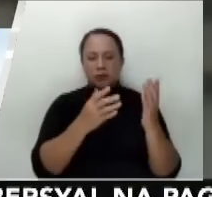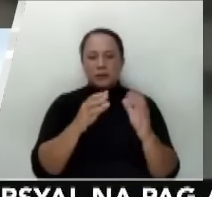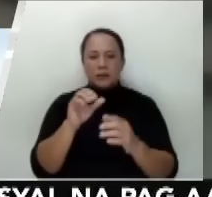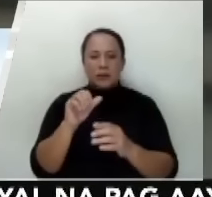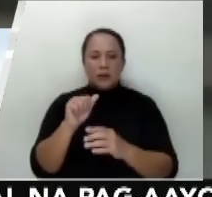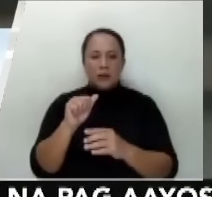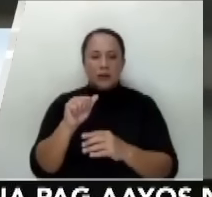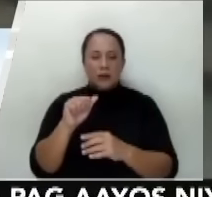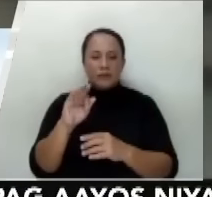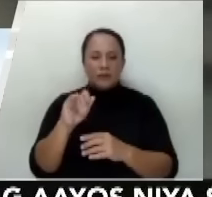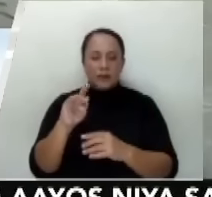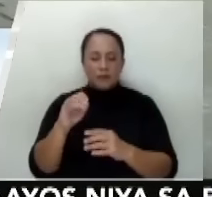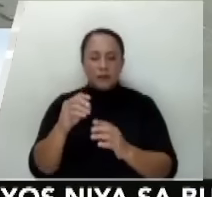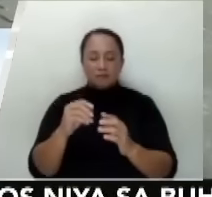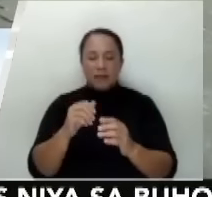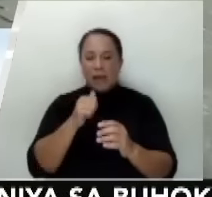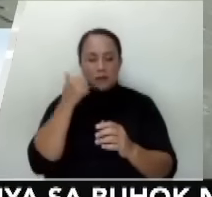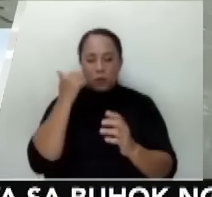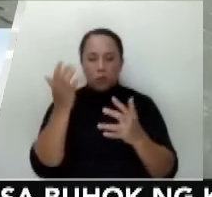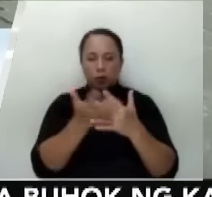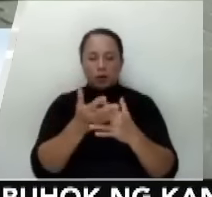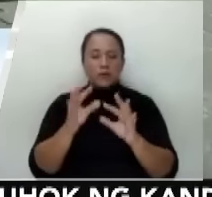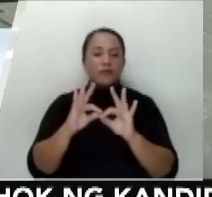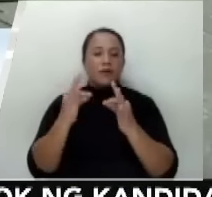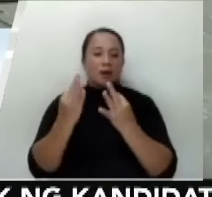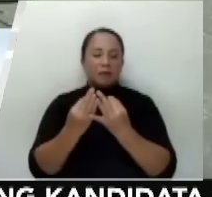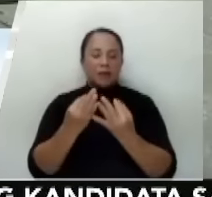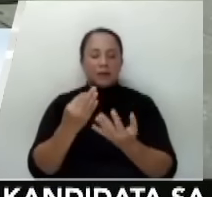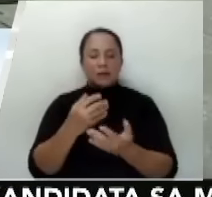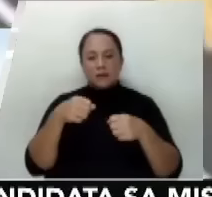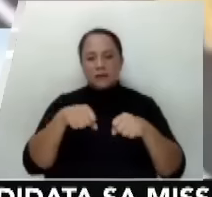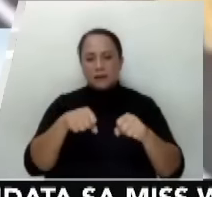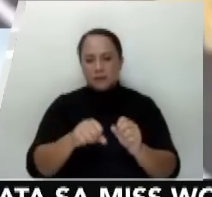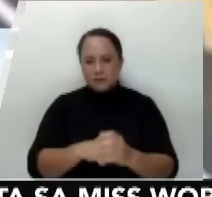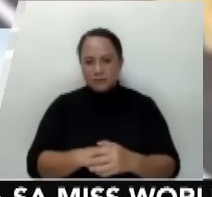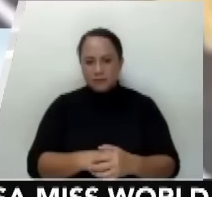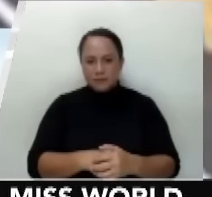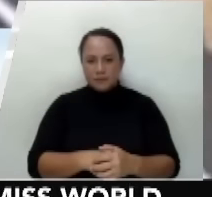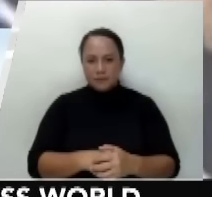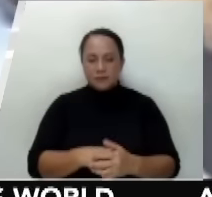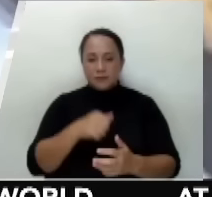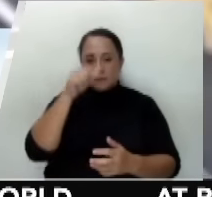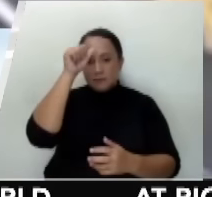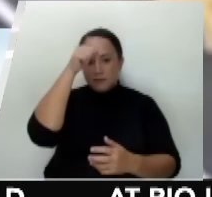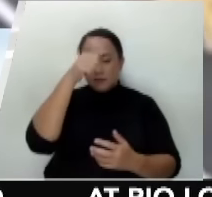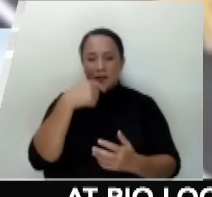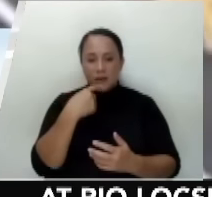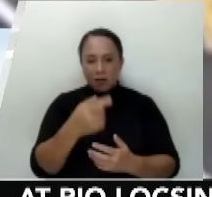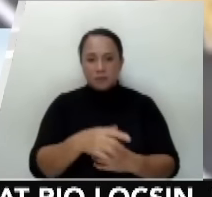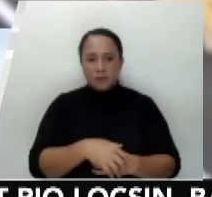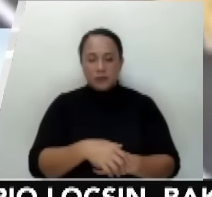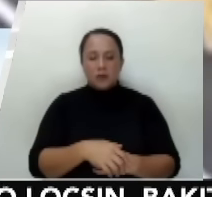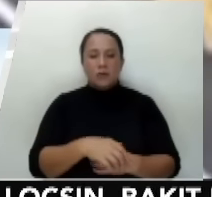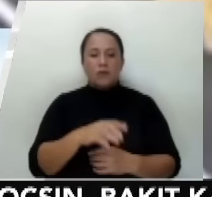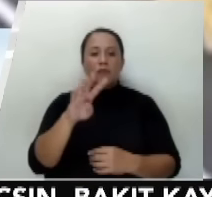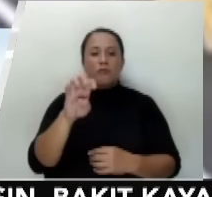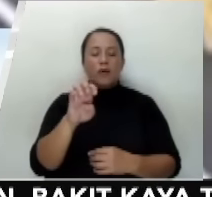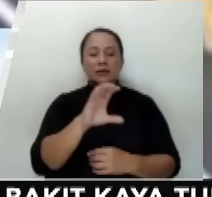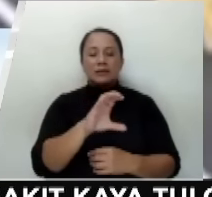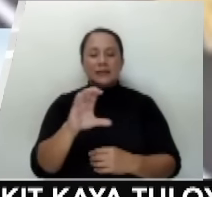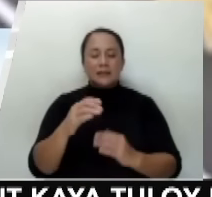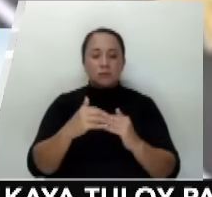sa piskalya ang kaanak ng nasawing rider. Paalala ng motoridad, tanging 400cc lamang pataas ang